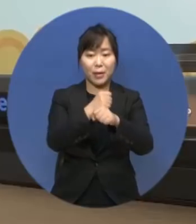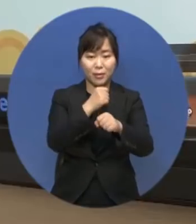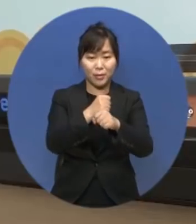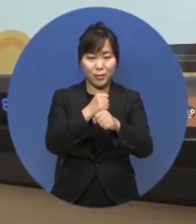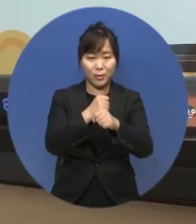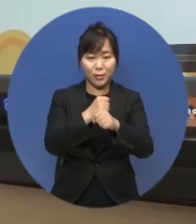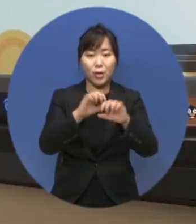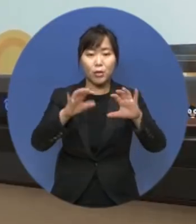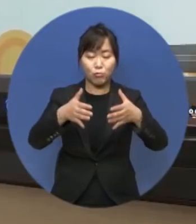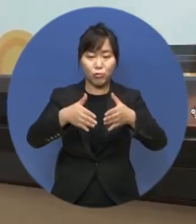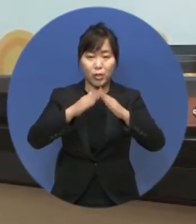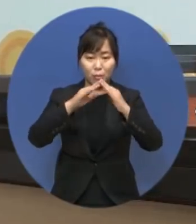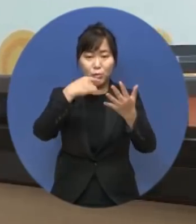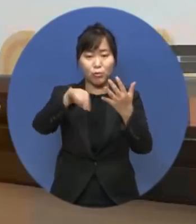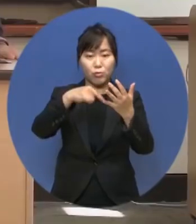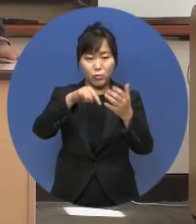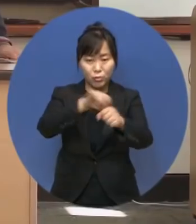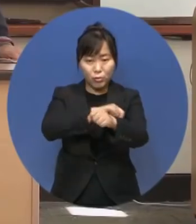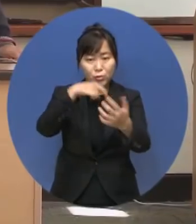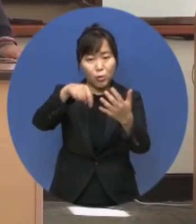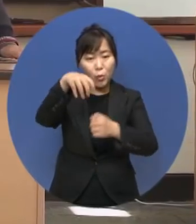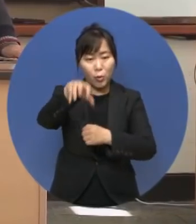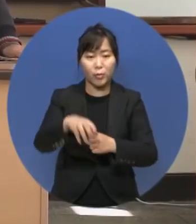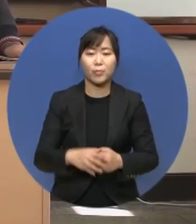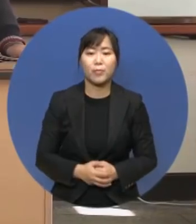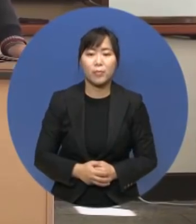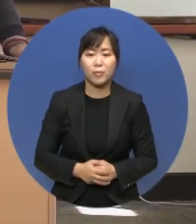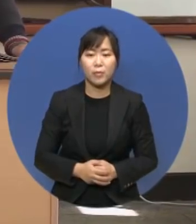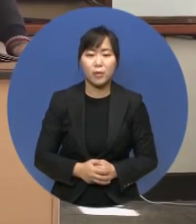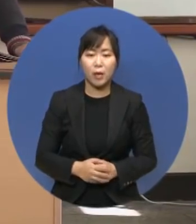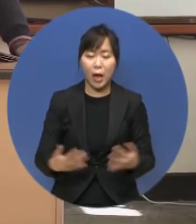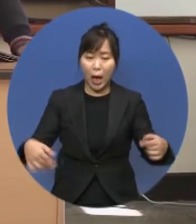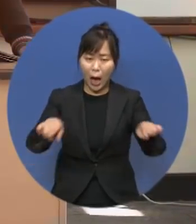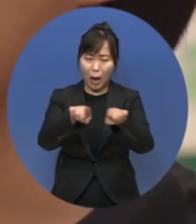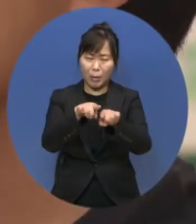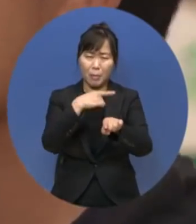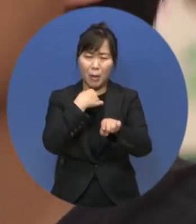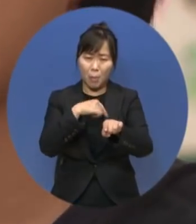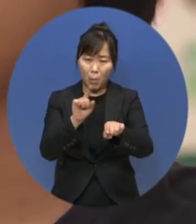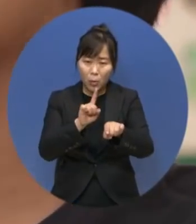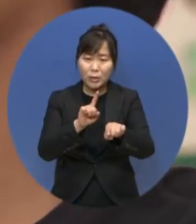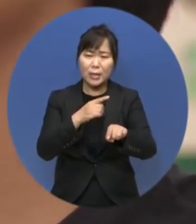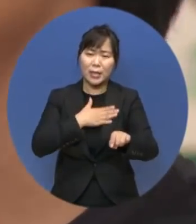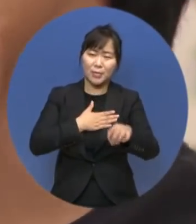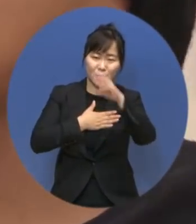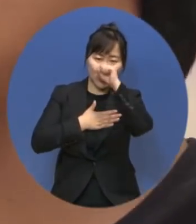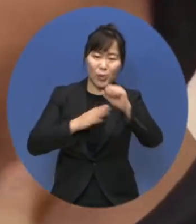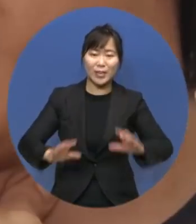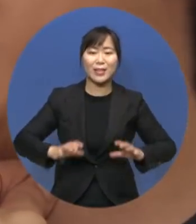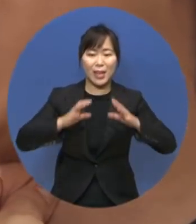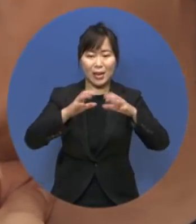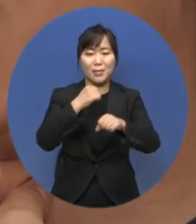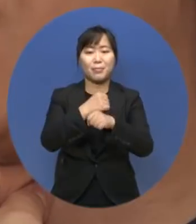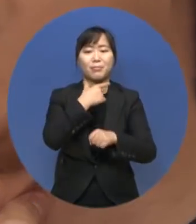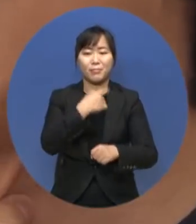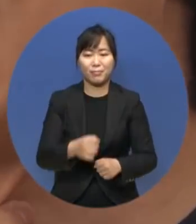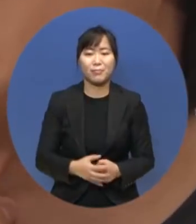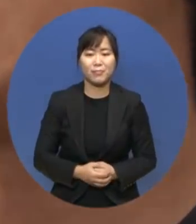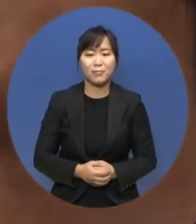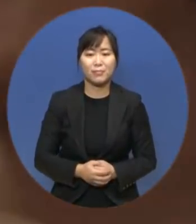있는 국립특수교육원. 다 함께 꿈꿀 수 있는 기분 좋은 나라를 만들어갑니다.